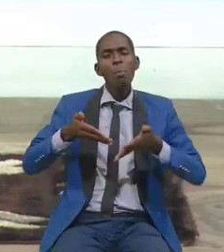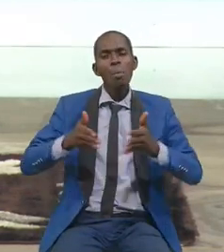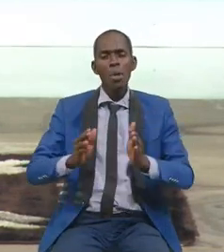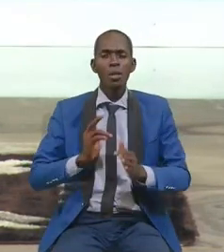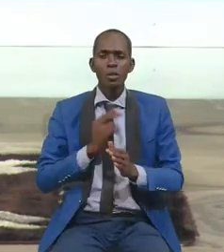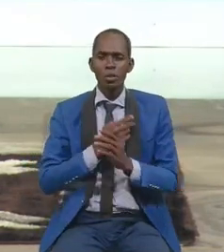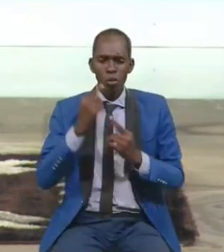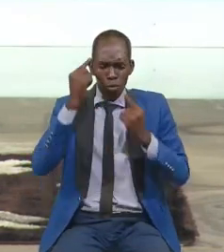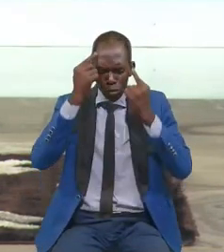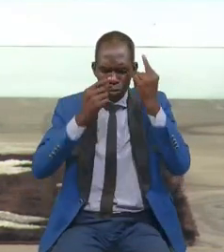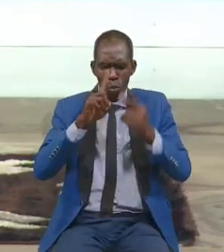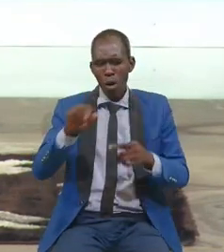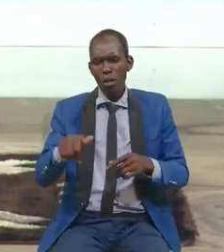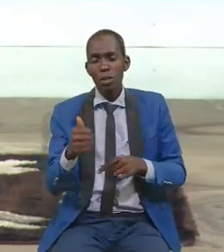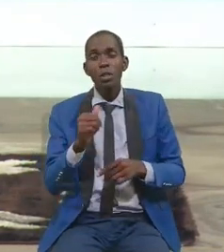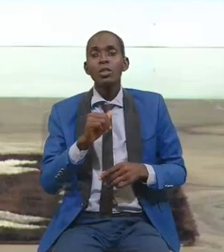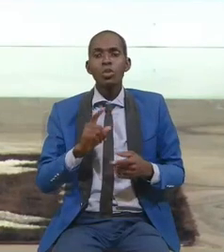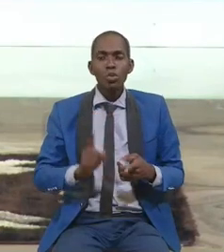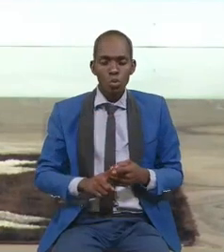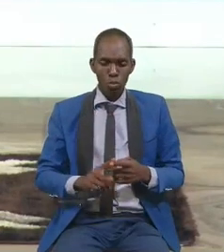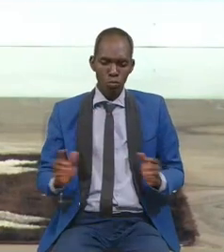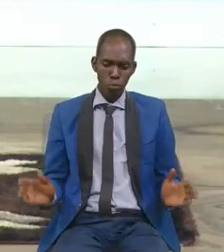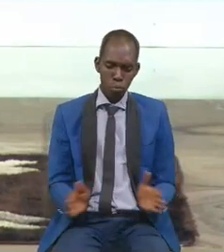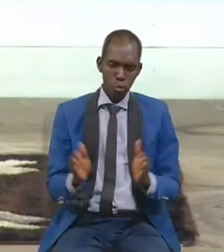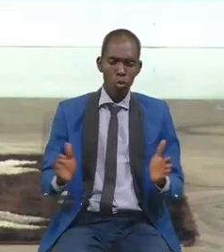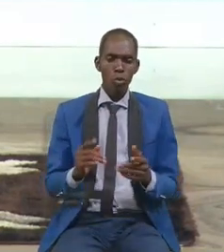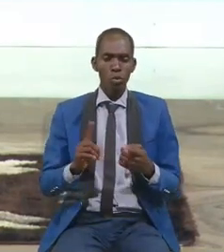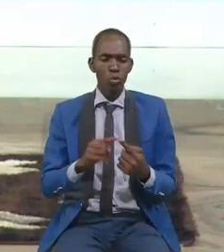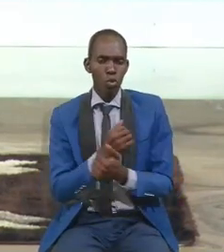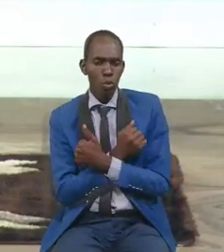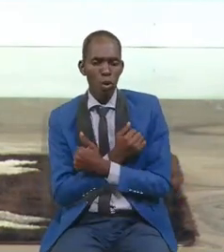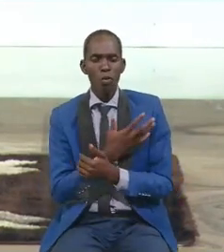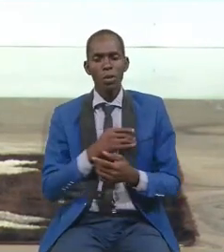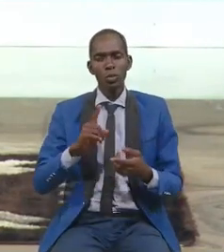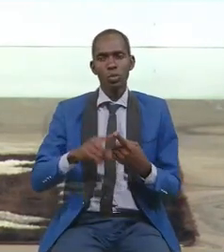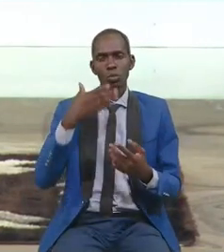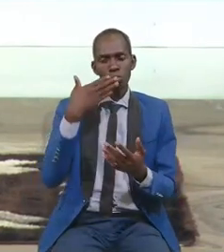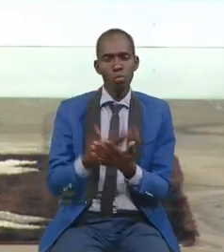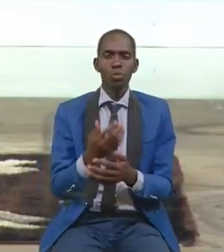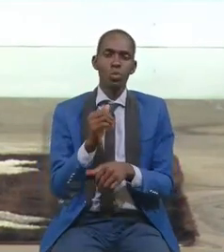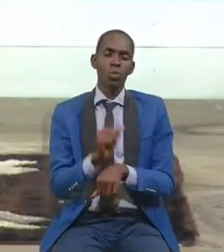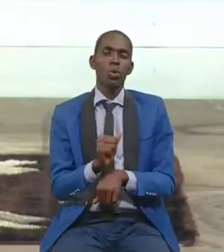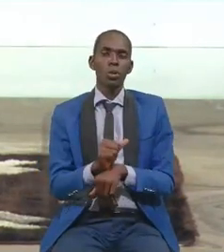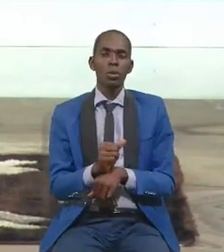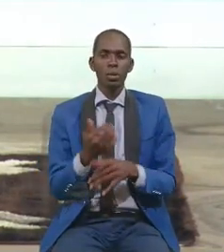attendent de l'aide de toi, veillons les uns sur les autres pour nous inciter à la charité et aux bonnes œuvres.